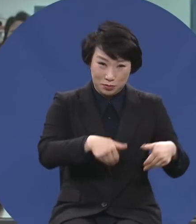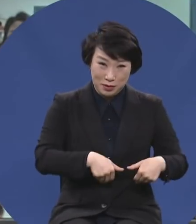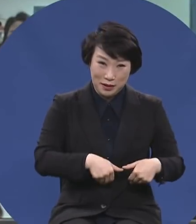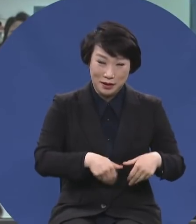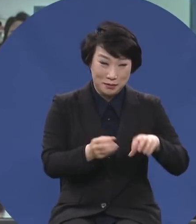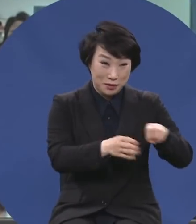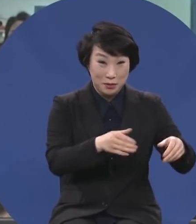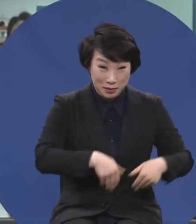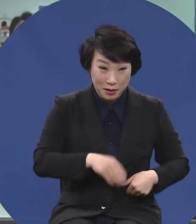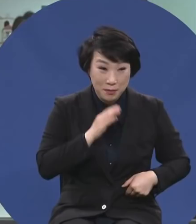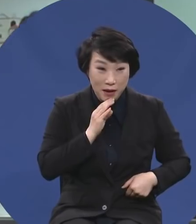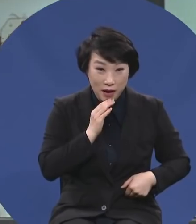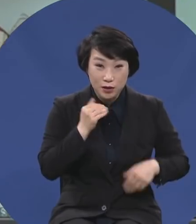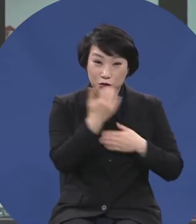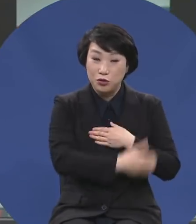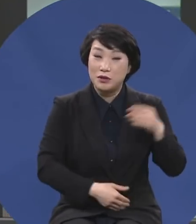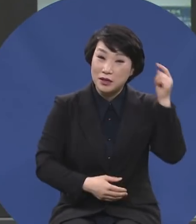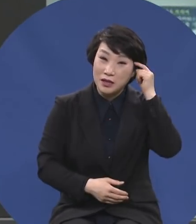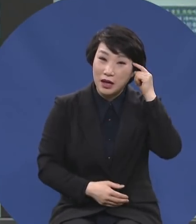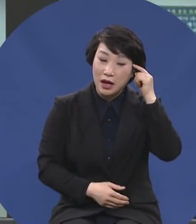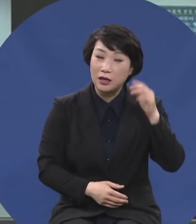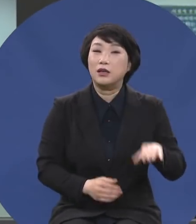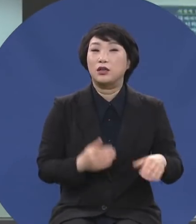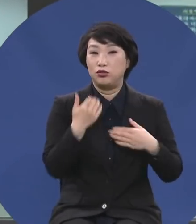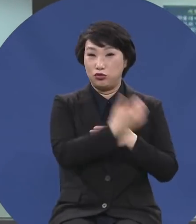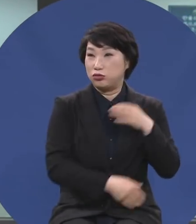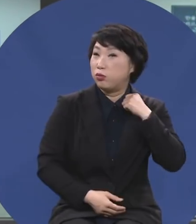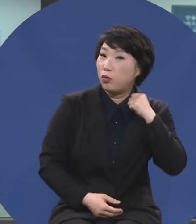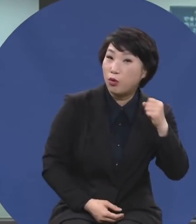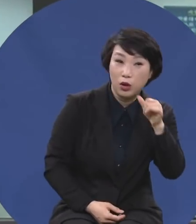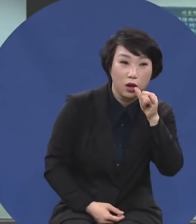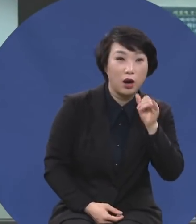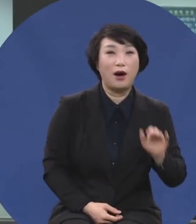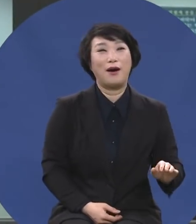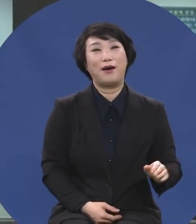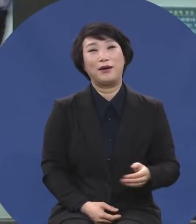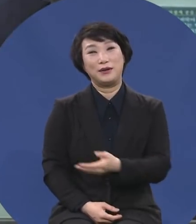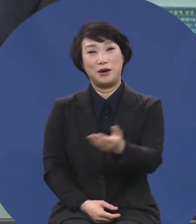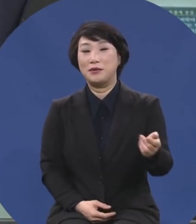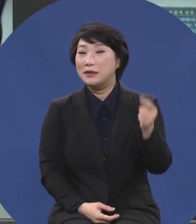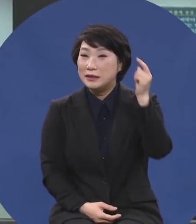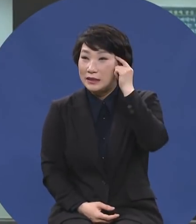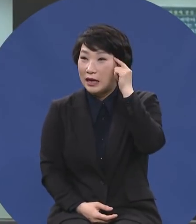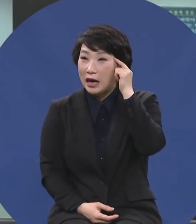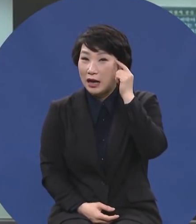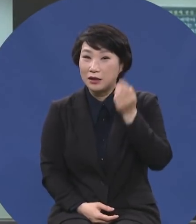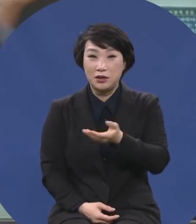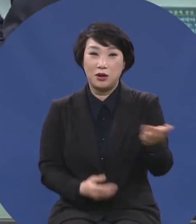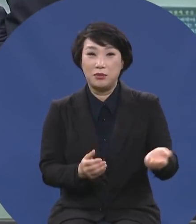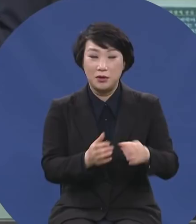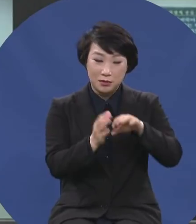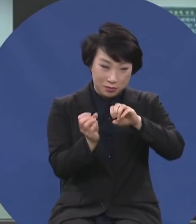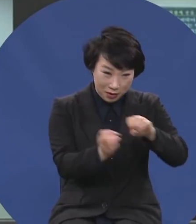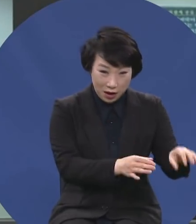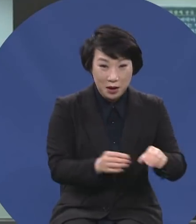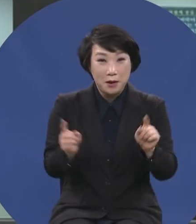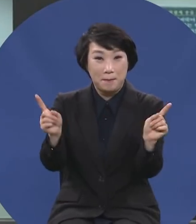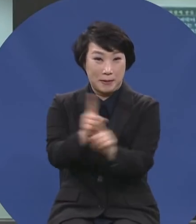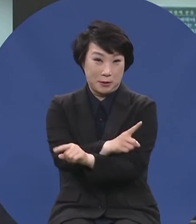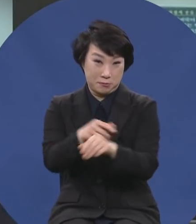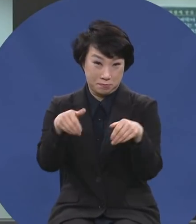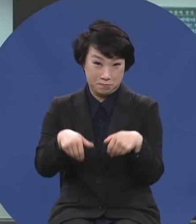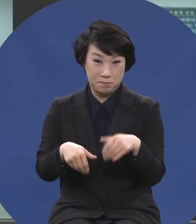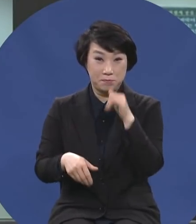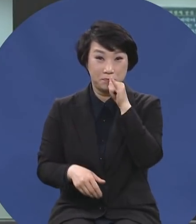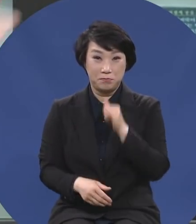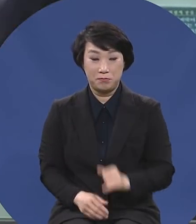되는데, 육신은 생각이 육신을 끌고 다니기 때문에, 그래서 생각을 교차시키고 생각을 바꿔놔야 된다 이